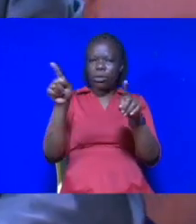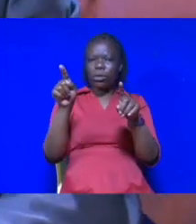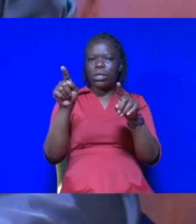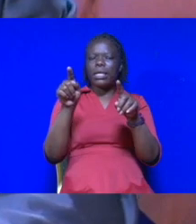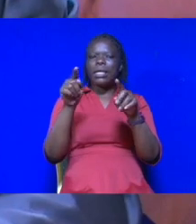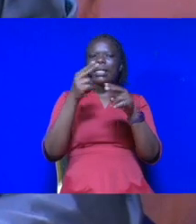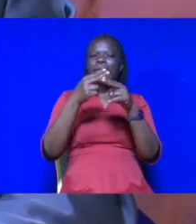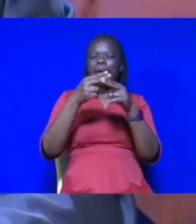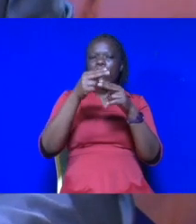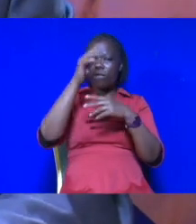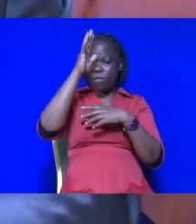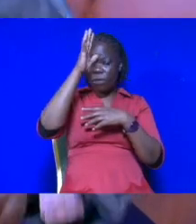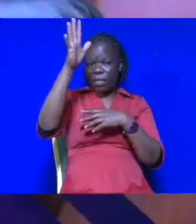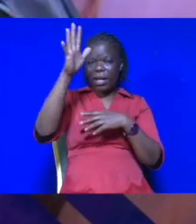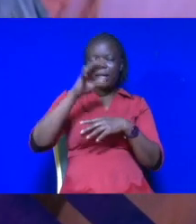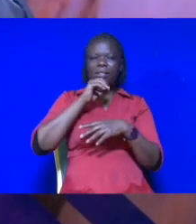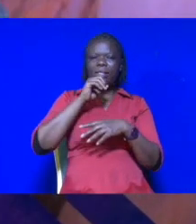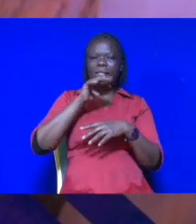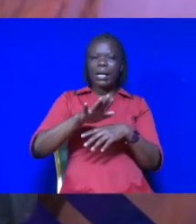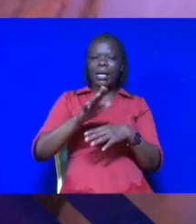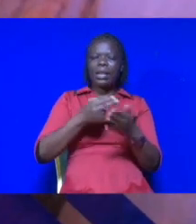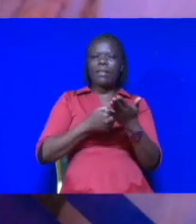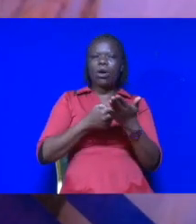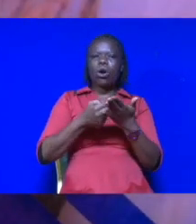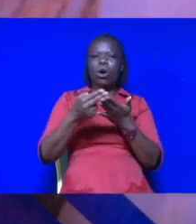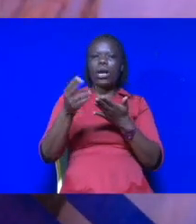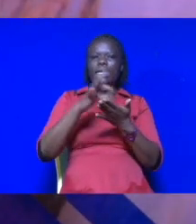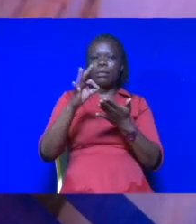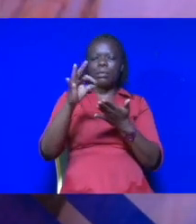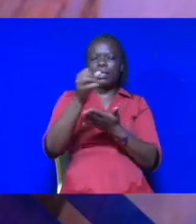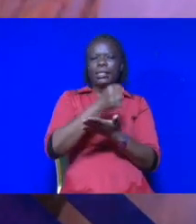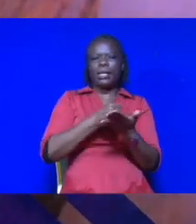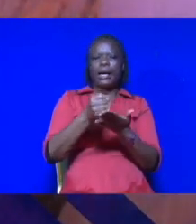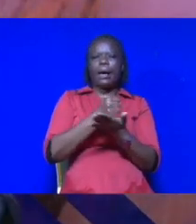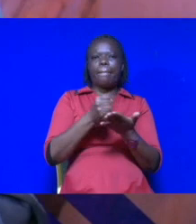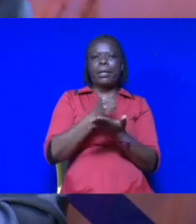jina la Baba, Mwana na Roho Mtakatifu. Amen.